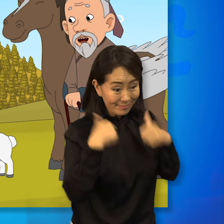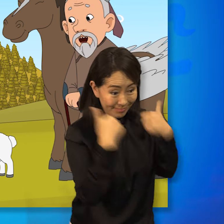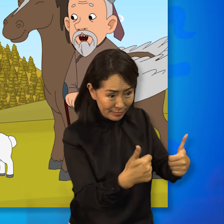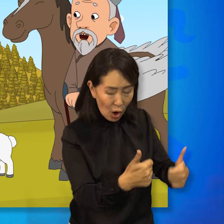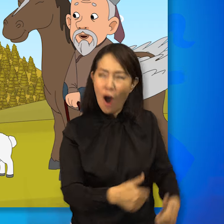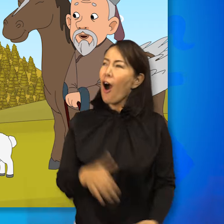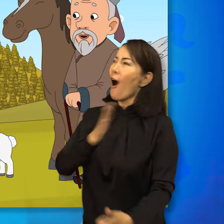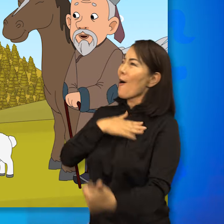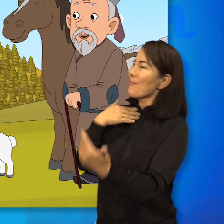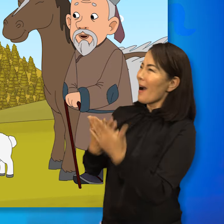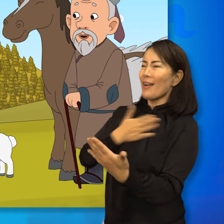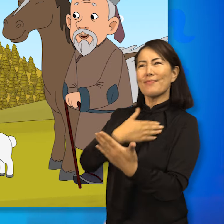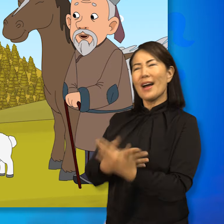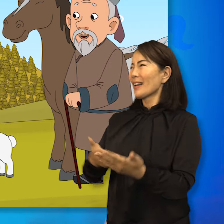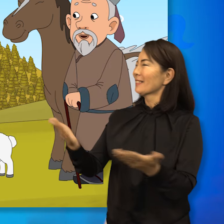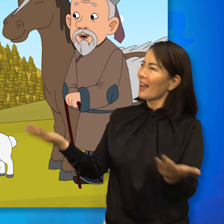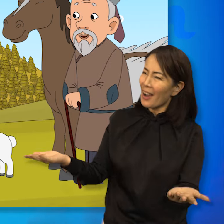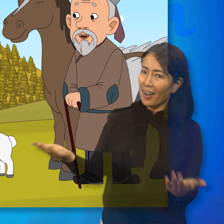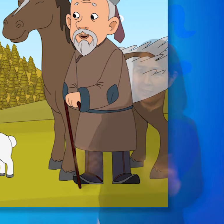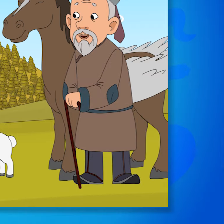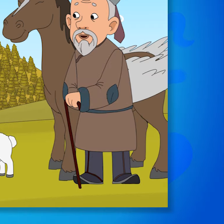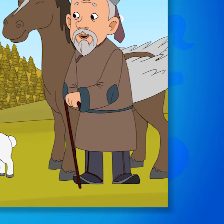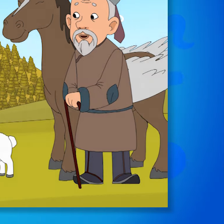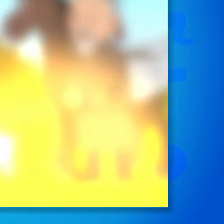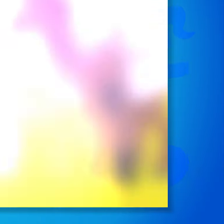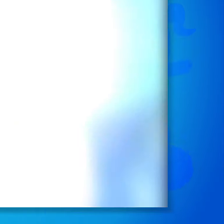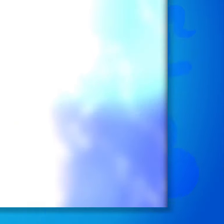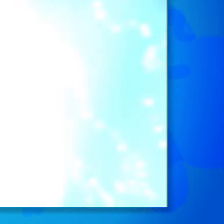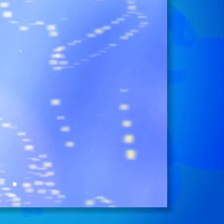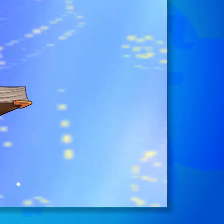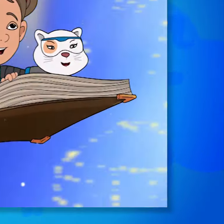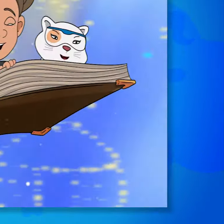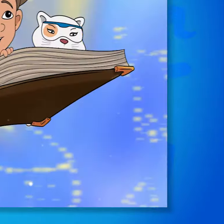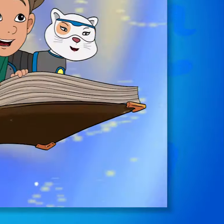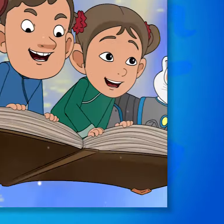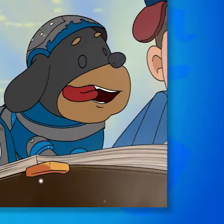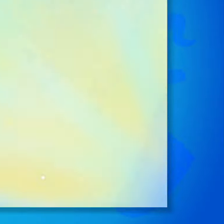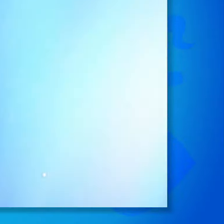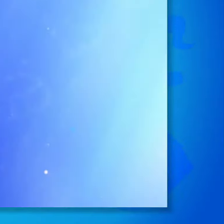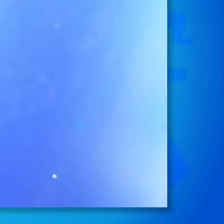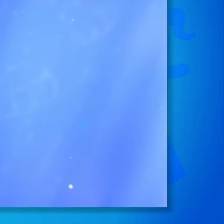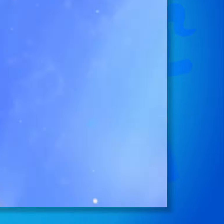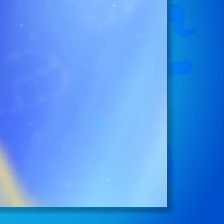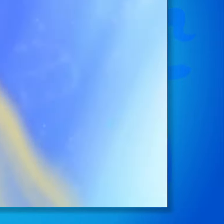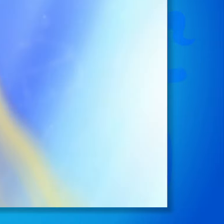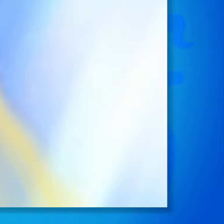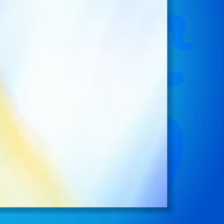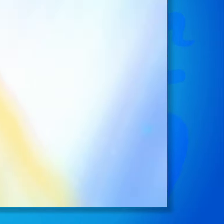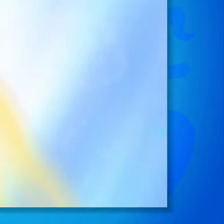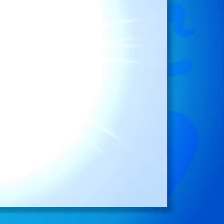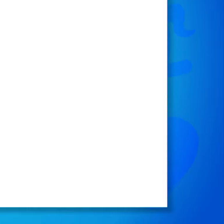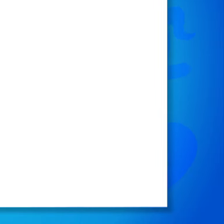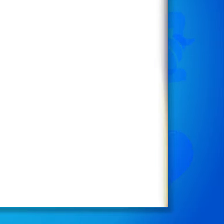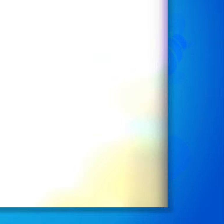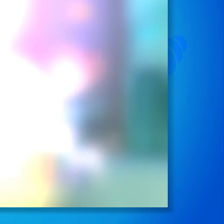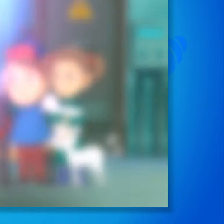Ёо! Хөөе, юм хөөрхөн урга тэрвэрцээ явна. Болтгүй бор өвөө маань биднийг өөрд нь тусалсан гэд